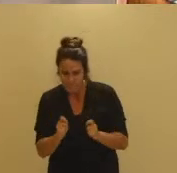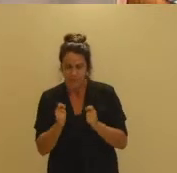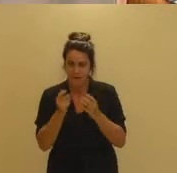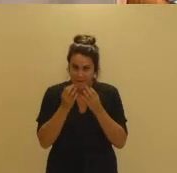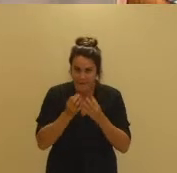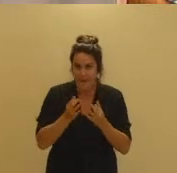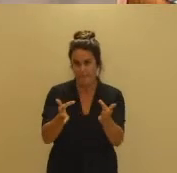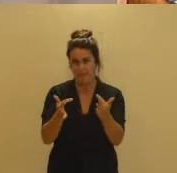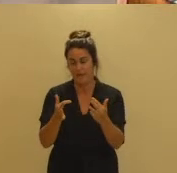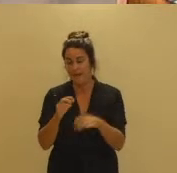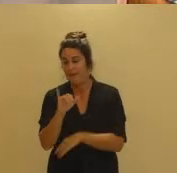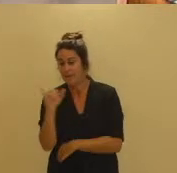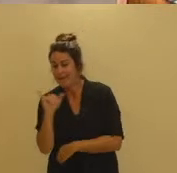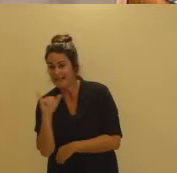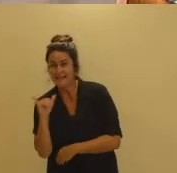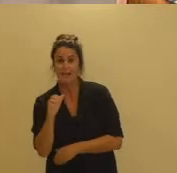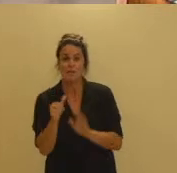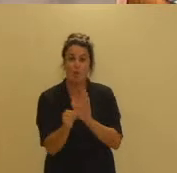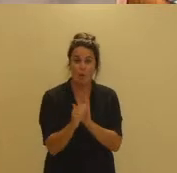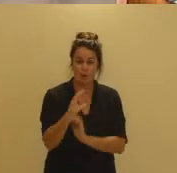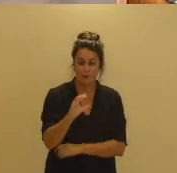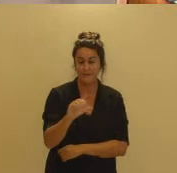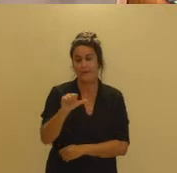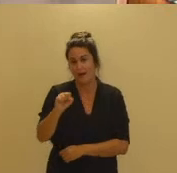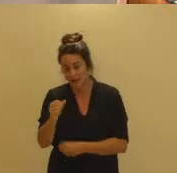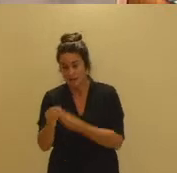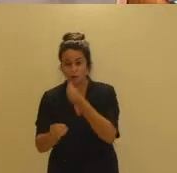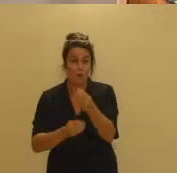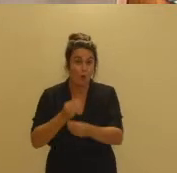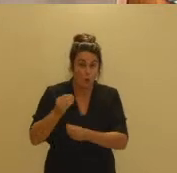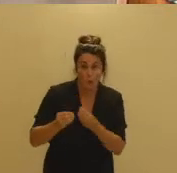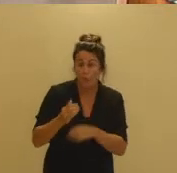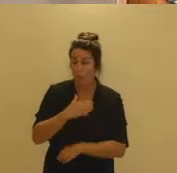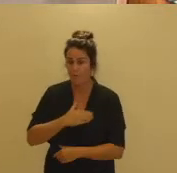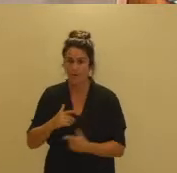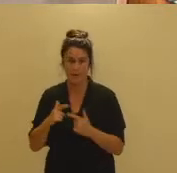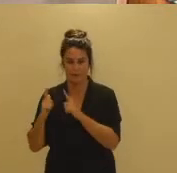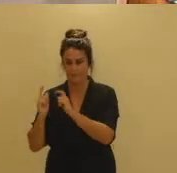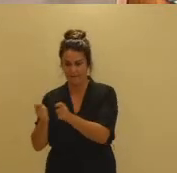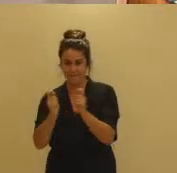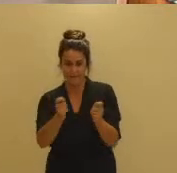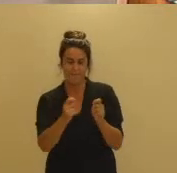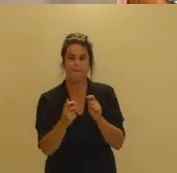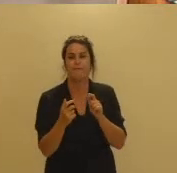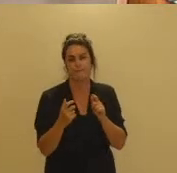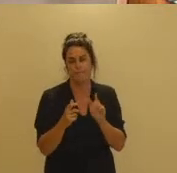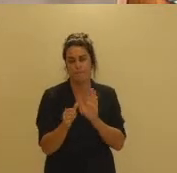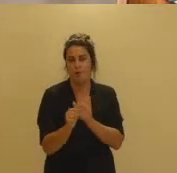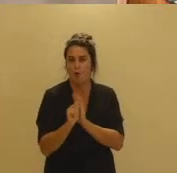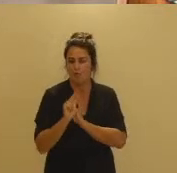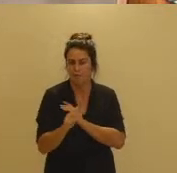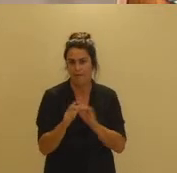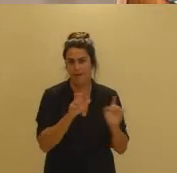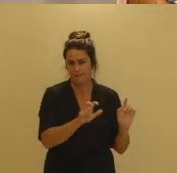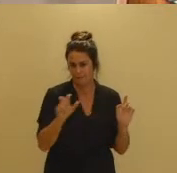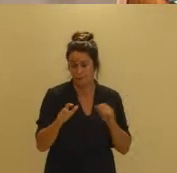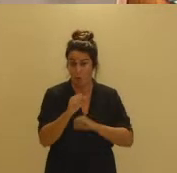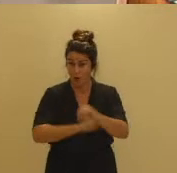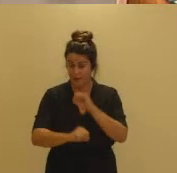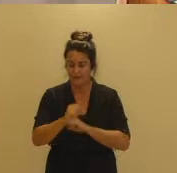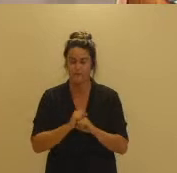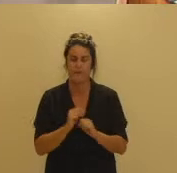et les services du département compétents sur les questions de mineurs non accompagnés. Cette convention, elle est